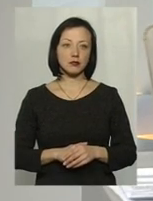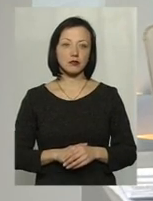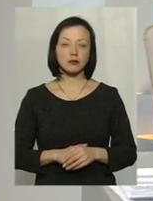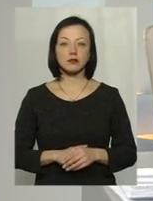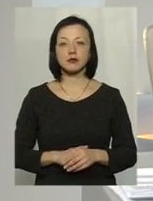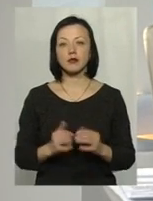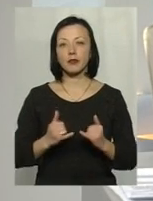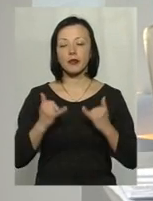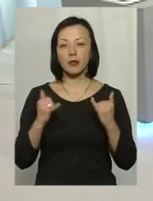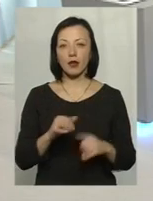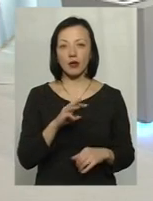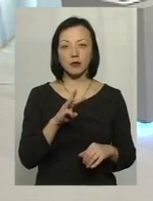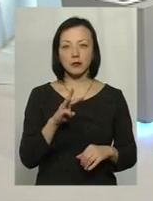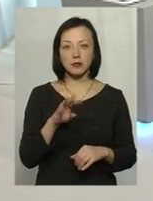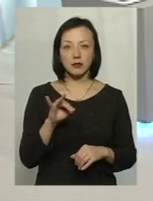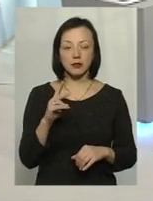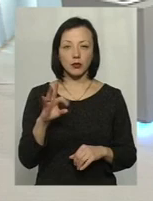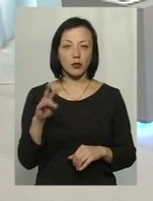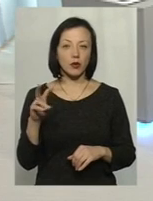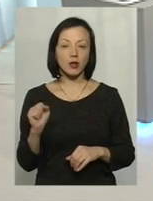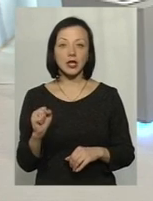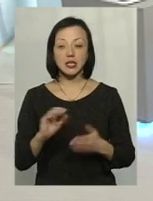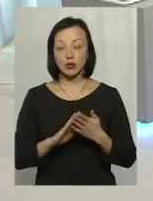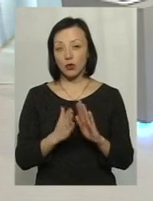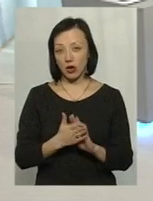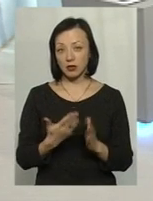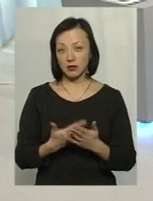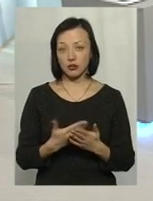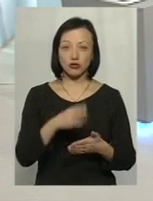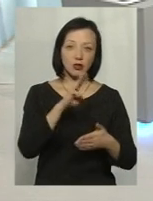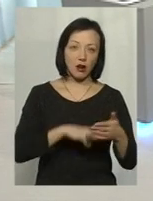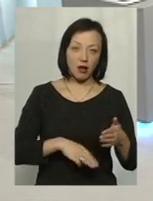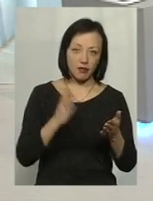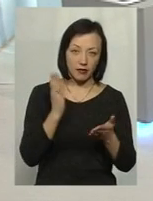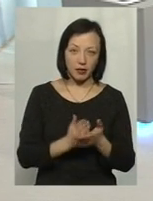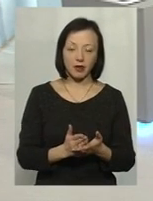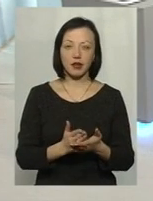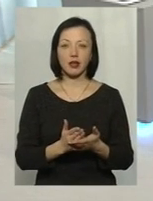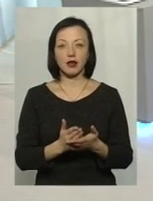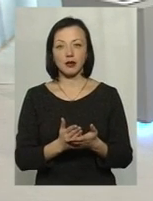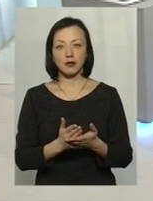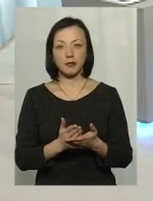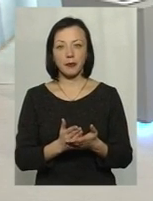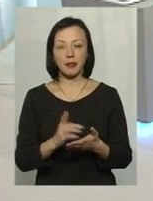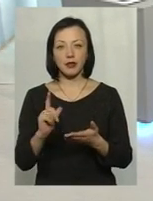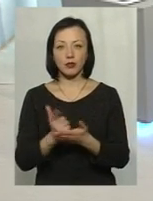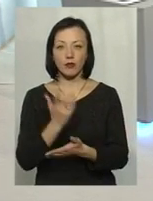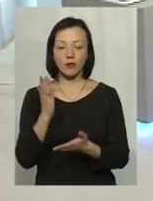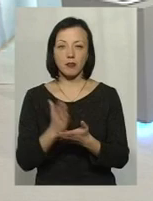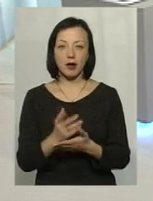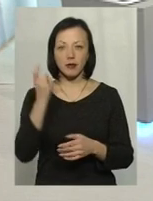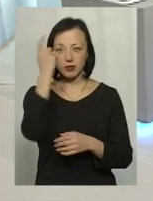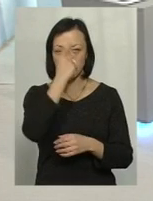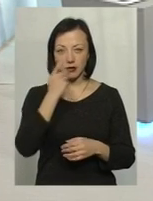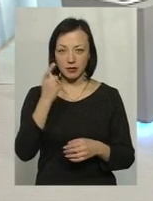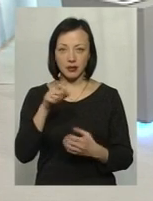Пане Миколо, ситуація, здавалося, вже й штрафи, разом з тим, знову маємо і нетверезі